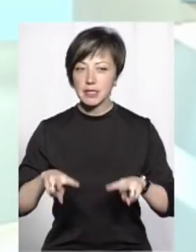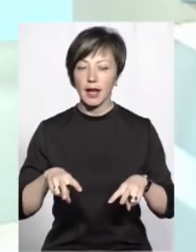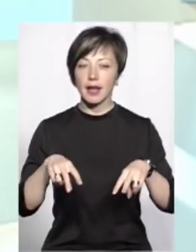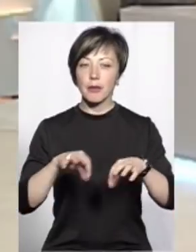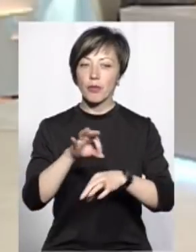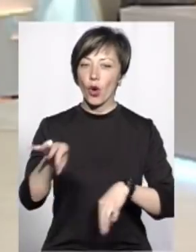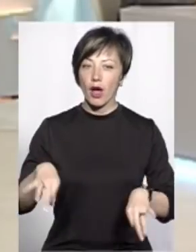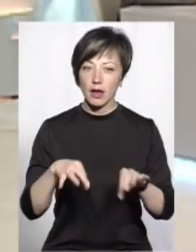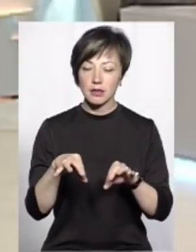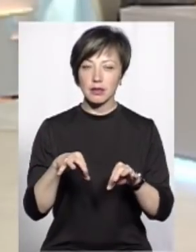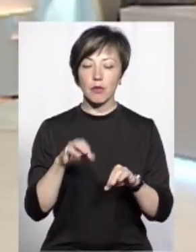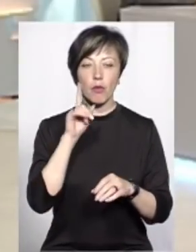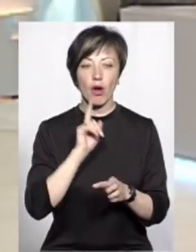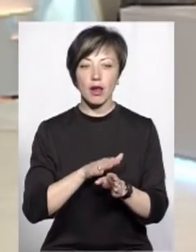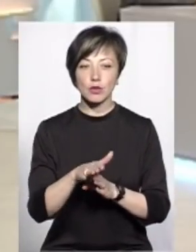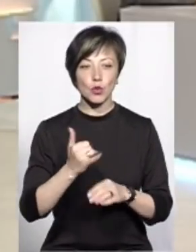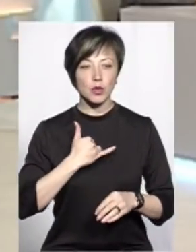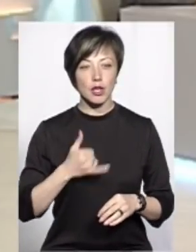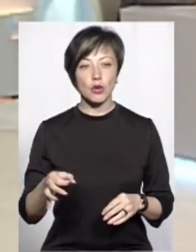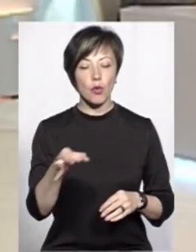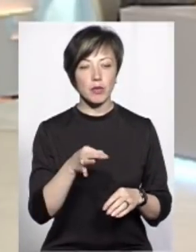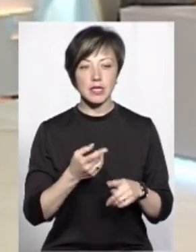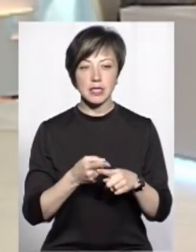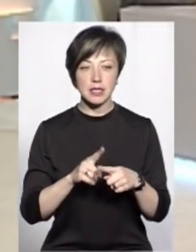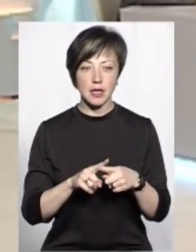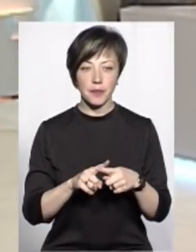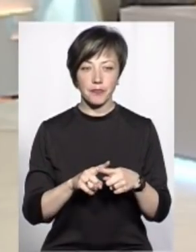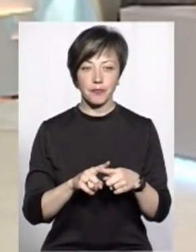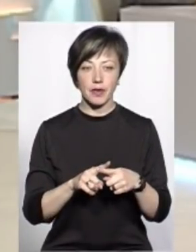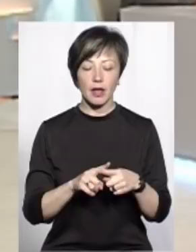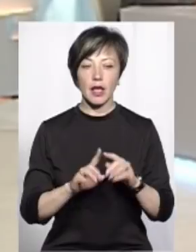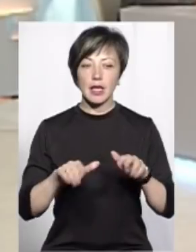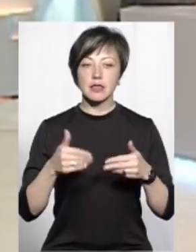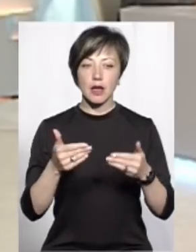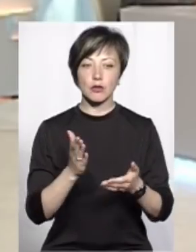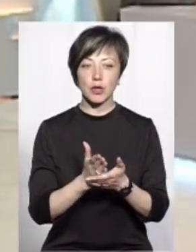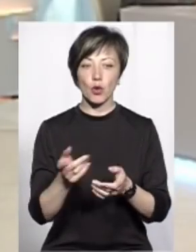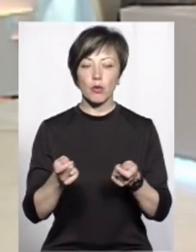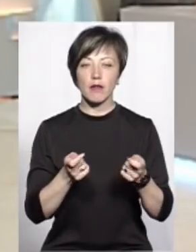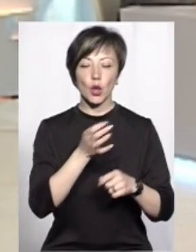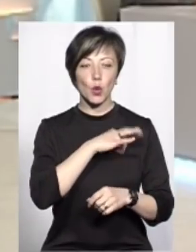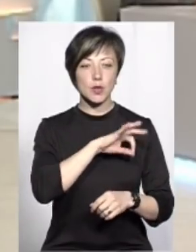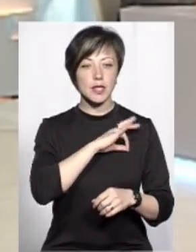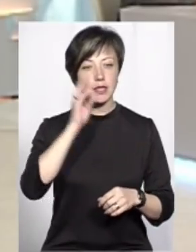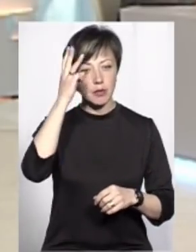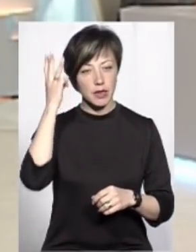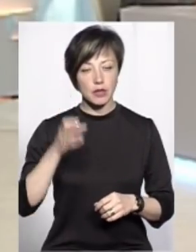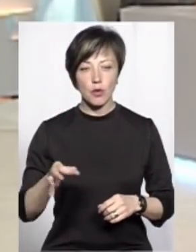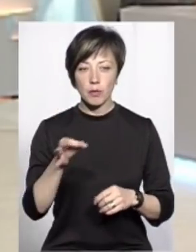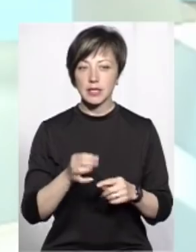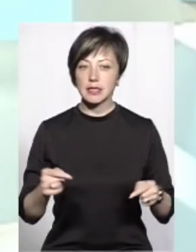Він поки реалізується тільки в нашій області. Це його ініціатором є управління юстиції Хмельницької області